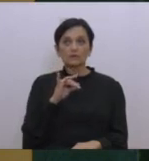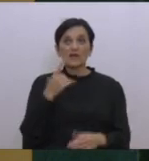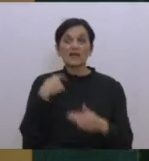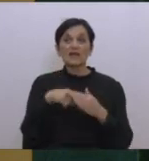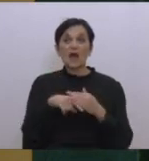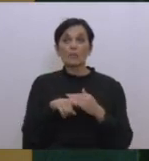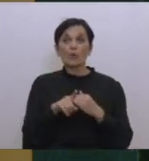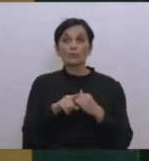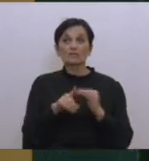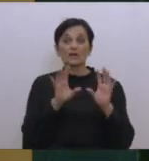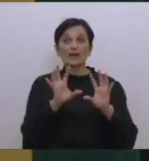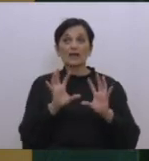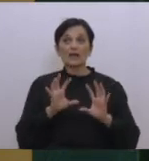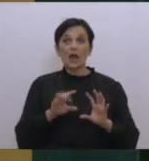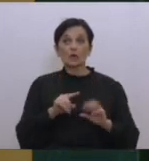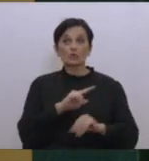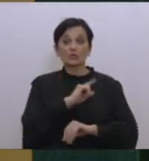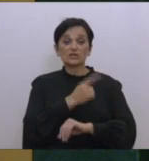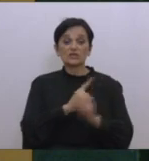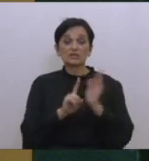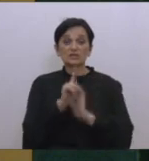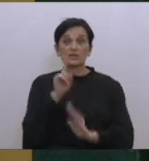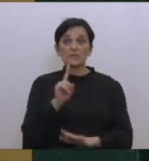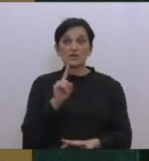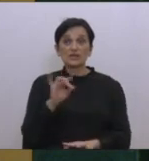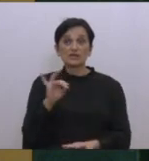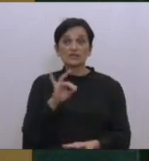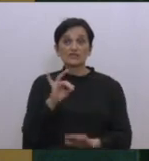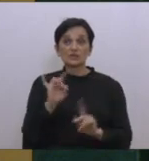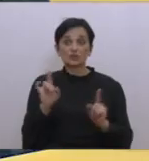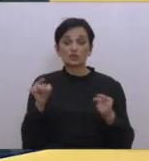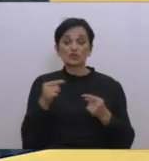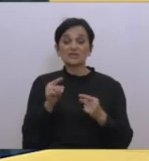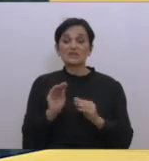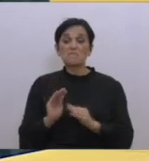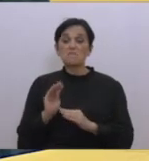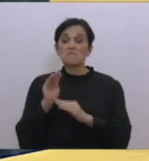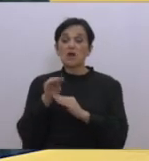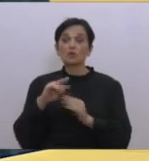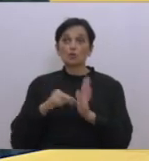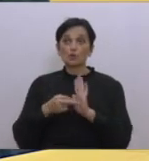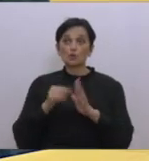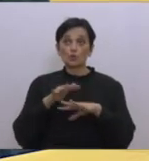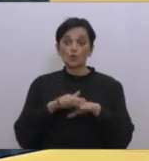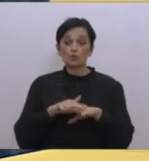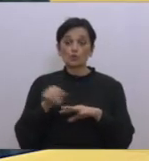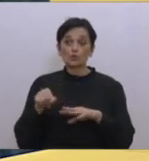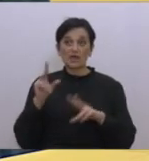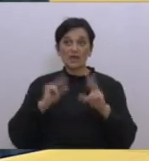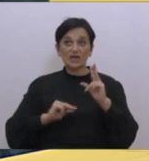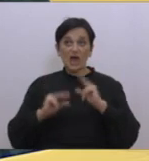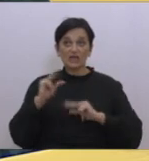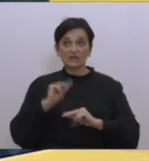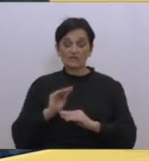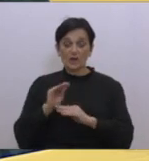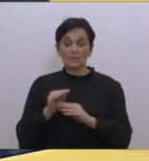გამომდინარე იქიდან, რომ ეს კანონი ძალაში შევა 1 იანვრიდან, შესაბამისად ის მატება, რომელიც ბიუჯეტით არის გათვალისწინებული, ამ